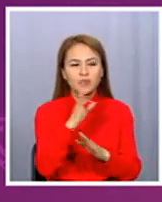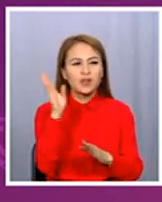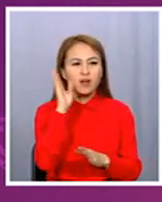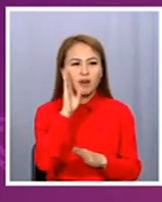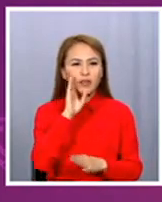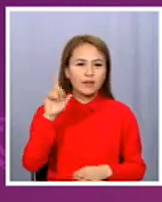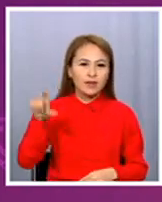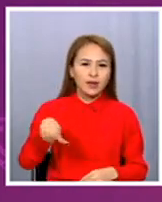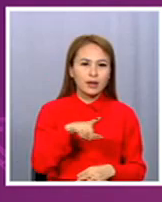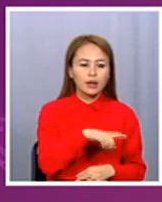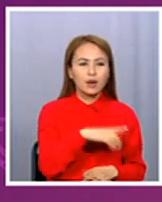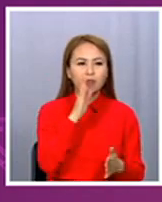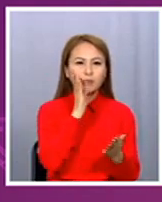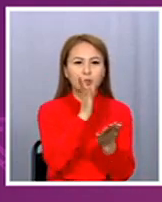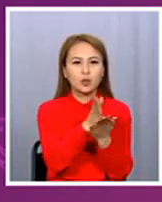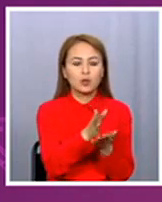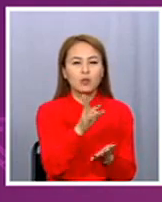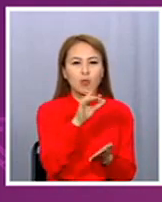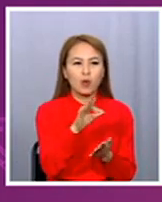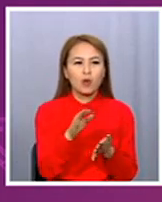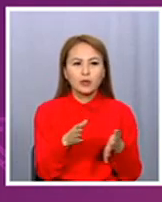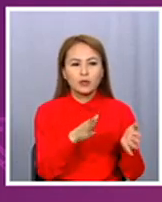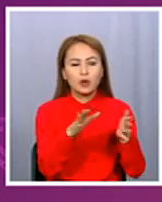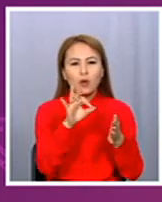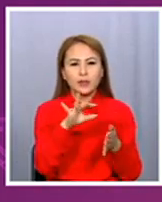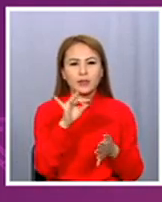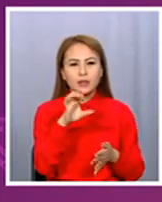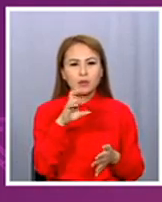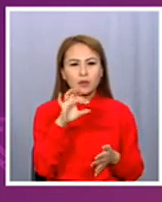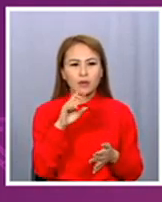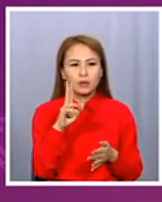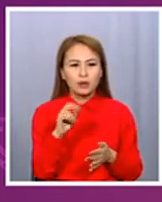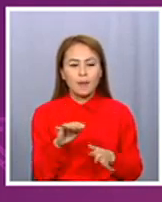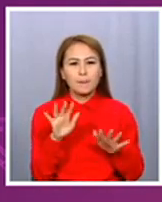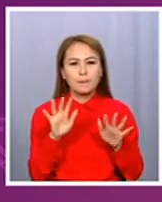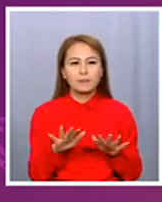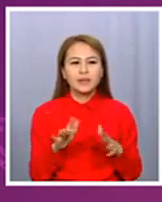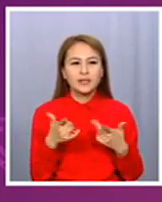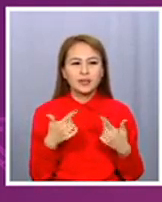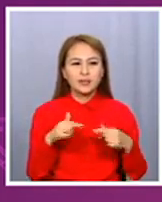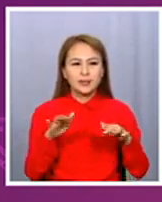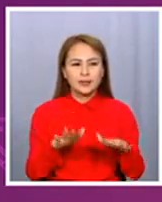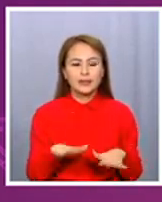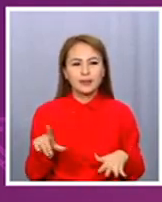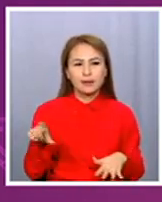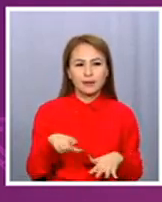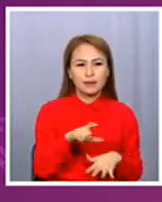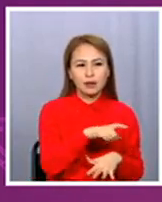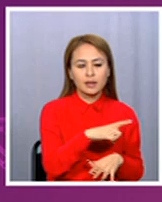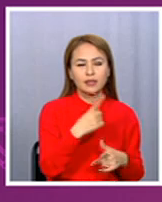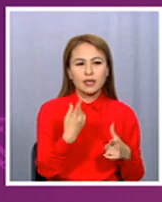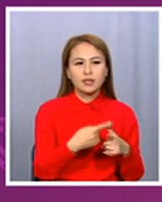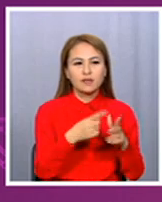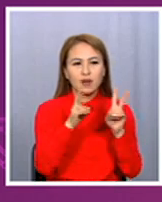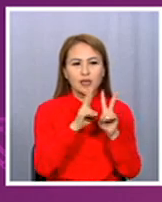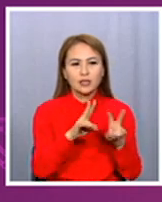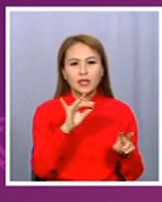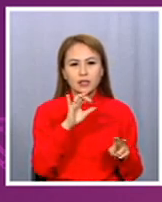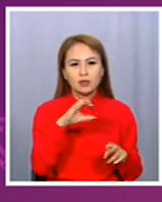реках бежит вперед по руслу от истока. Место, где начинается река, называется